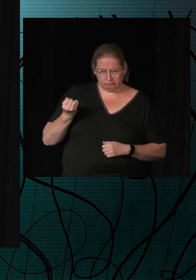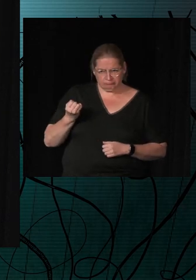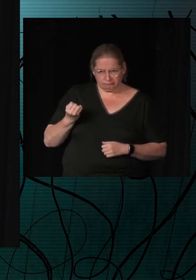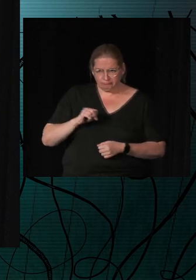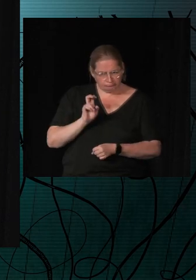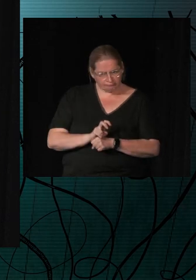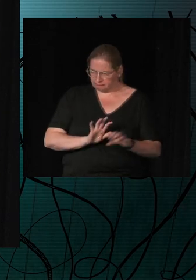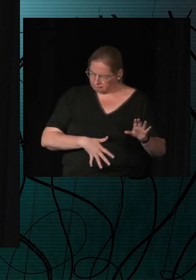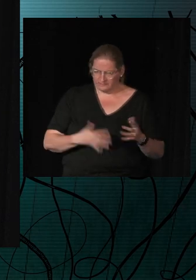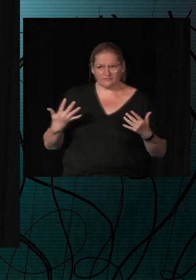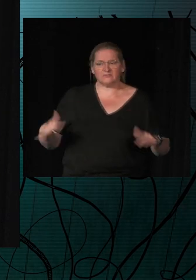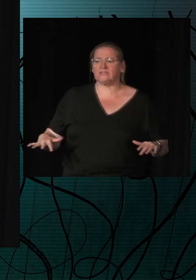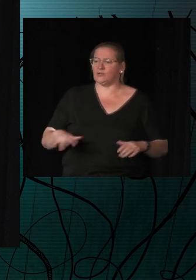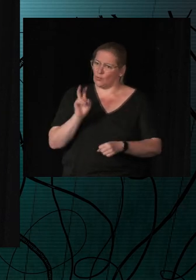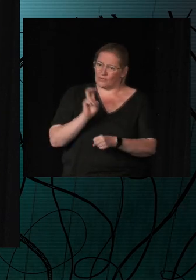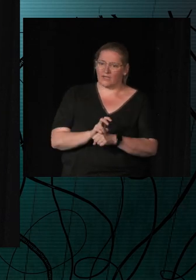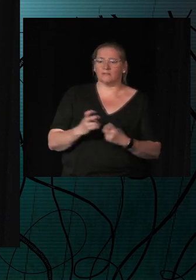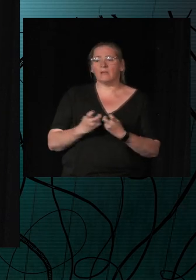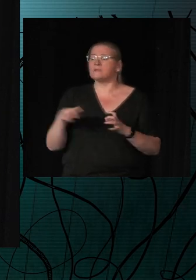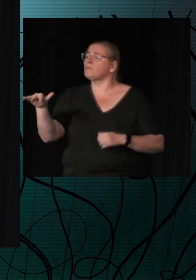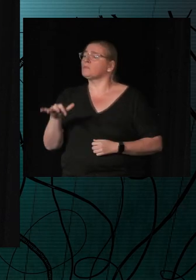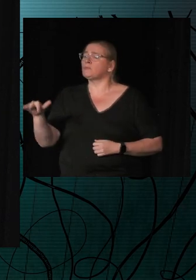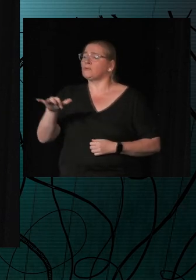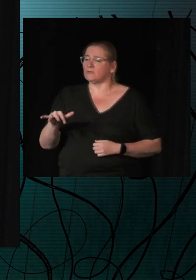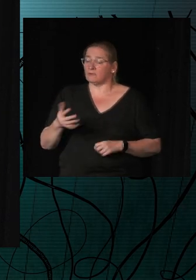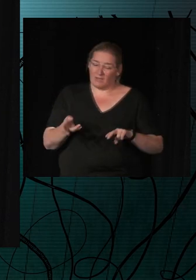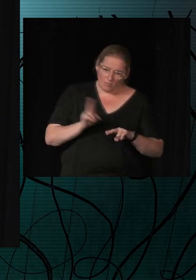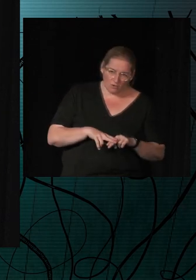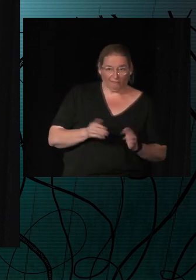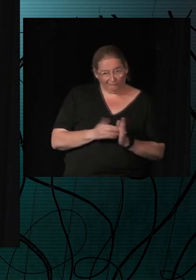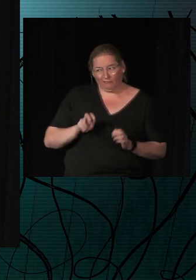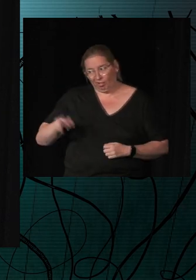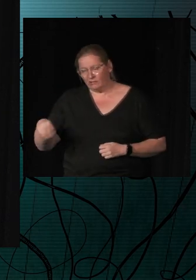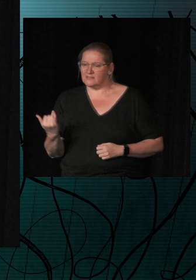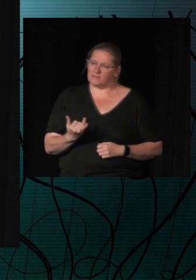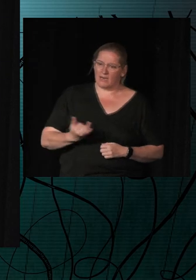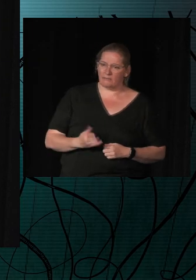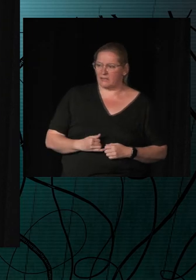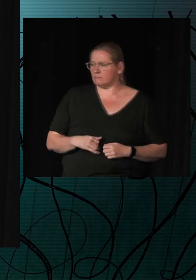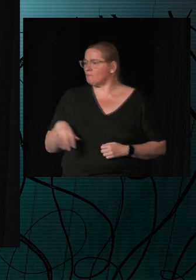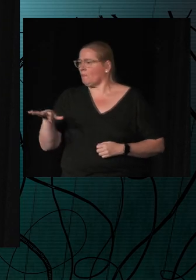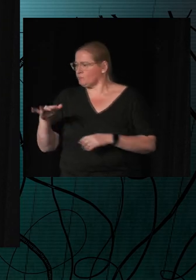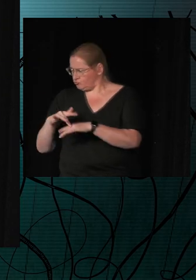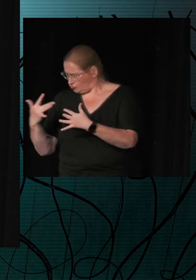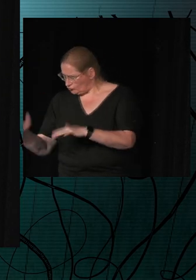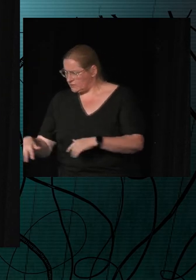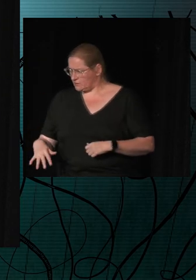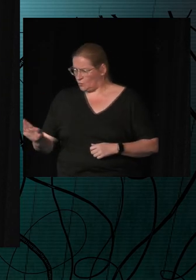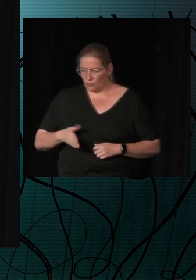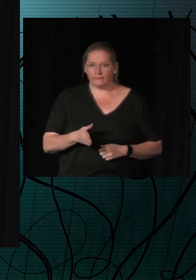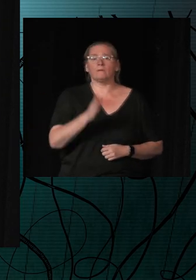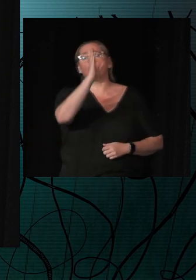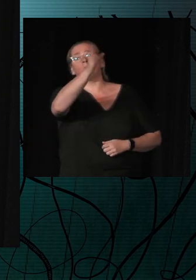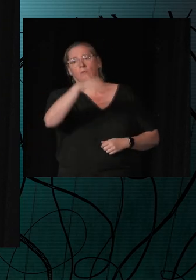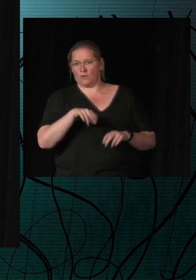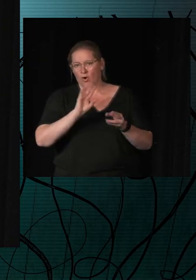un point avant mais on a si on a déjà exploré par exemple des zones annexes on a pas besoin de le refaire si on a trouvé des objets qui nous intéressent ailleurs on peut reprendre la ligne droite et aller tout